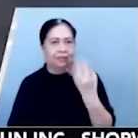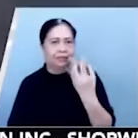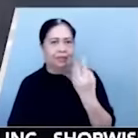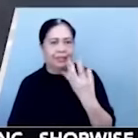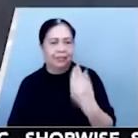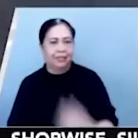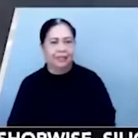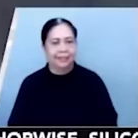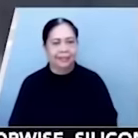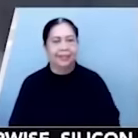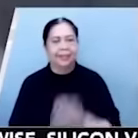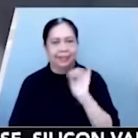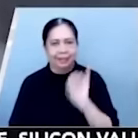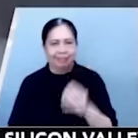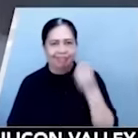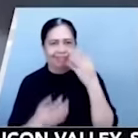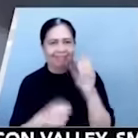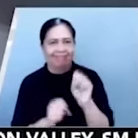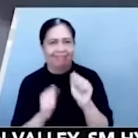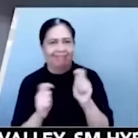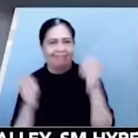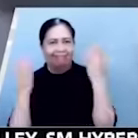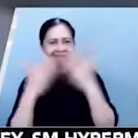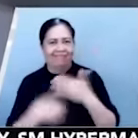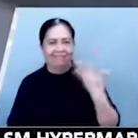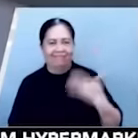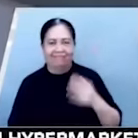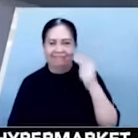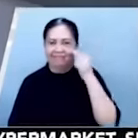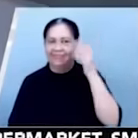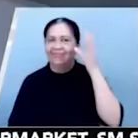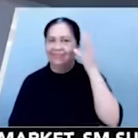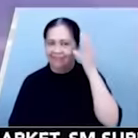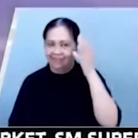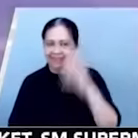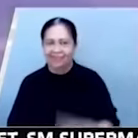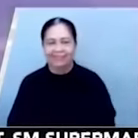15. And that's my chika this Saturday night. Ako po si Nelson Canlas. Pia Ivan?